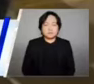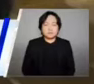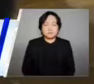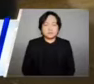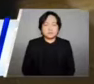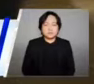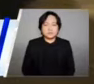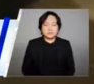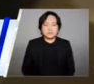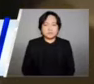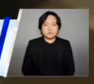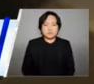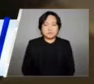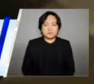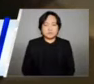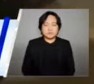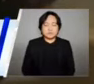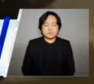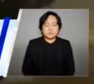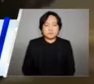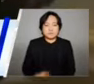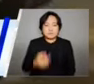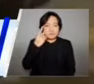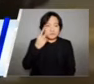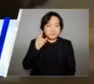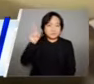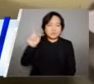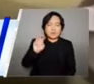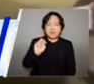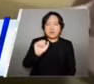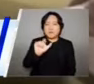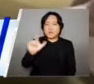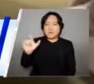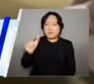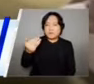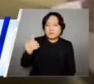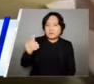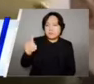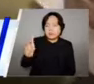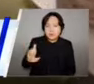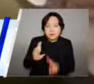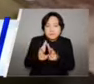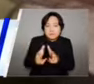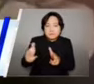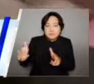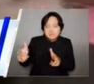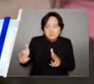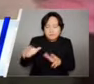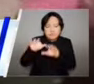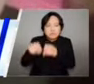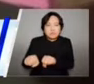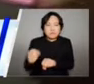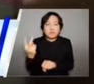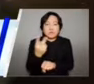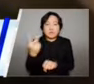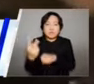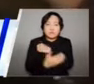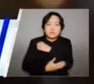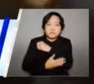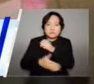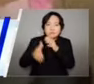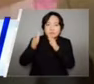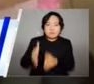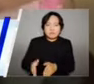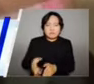Sa parking lot ng isang mall sa Pasay City, na corner ng mga otoridad ang dalawang foreign national na ito, na umano'y nagbebenta ng hinihinalang